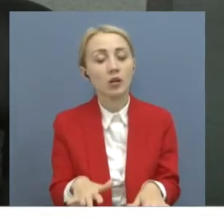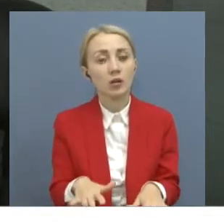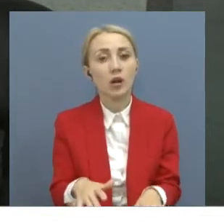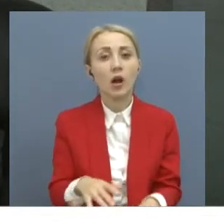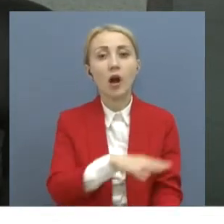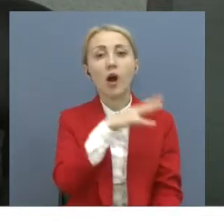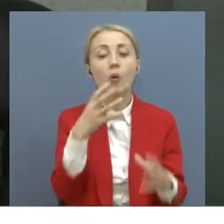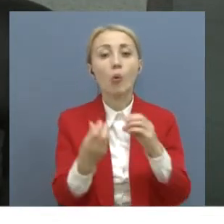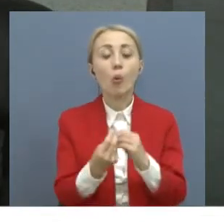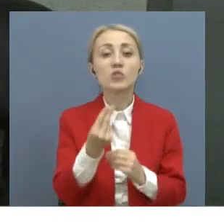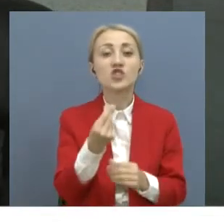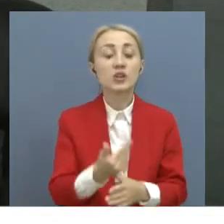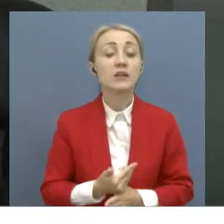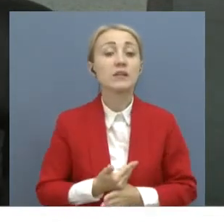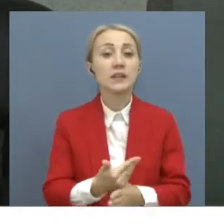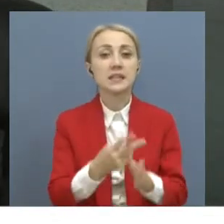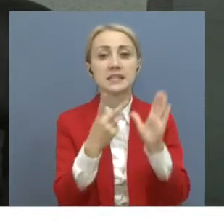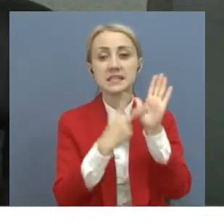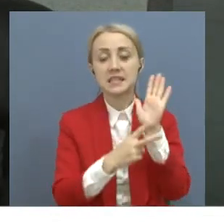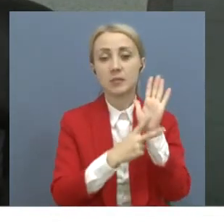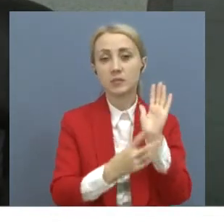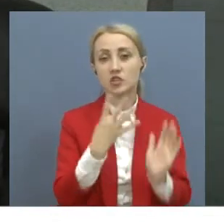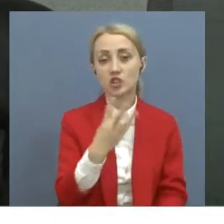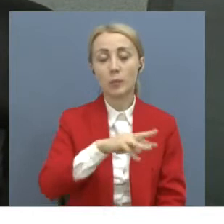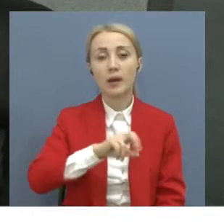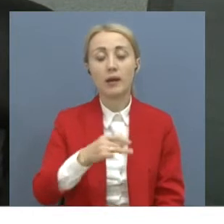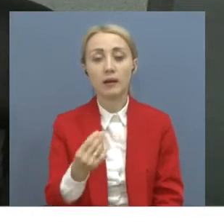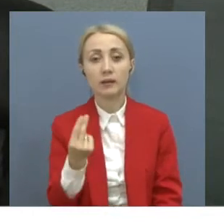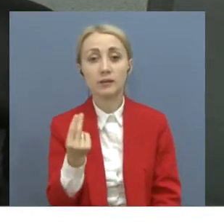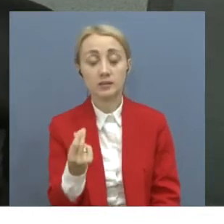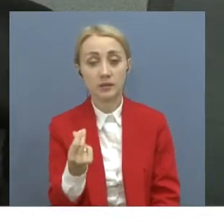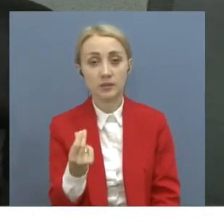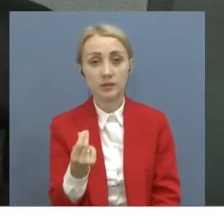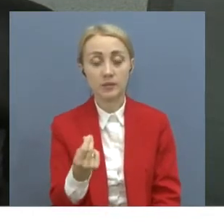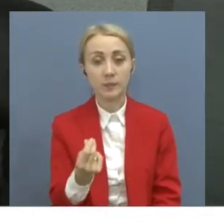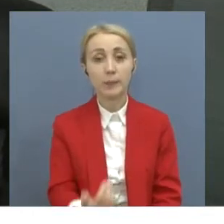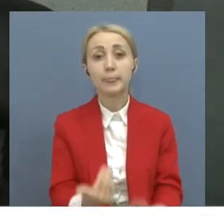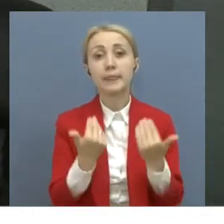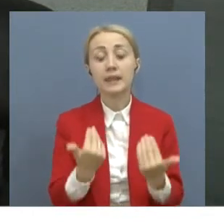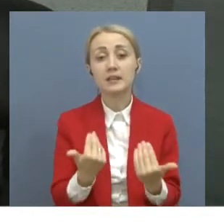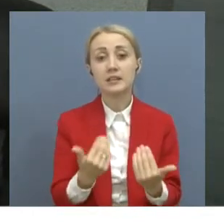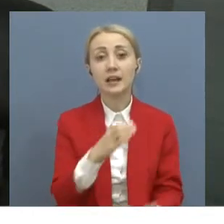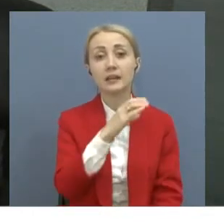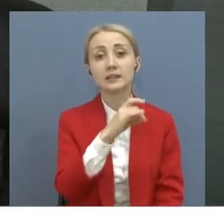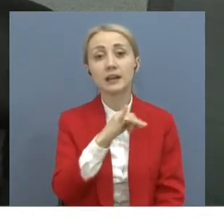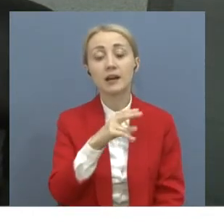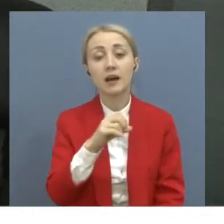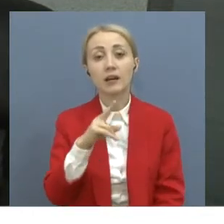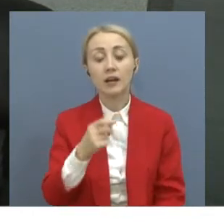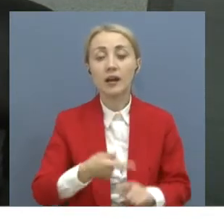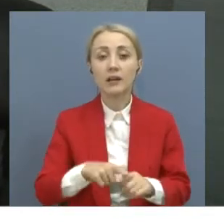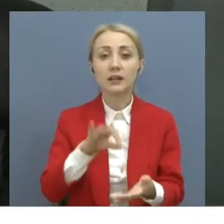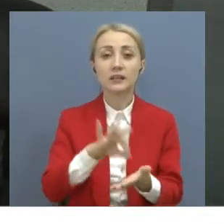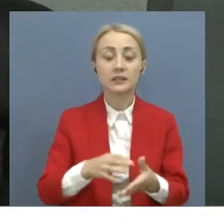шамамен 74 миллиард теңге болады деп шамалануда. Бүгінде Сарыарқа шағын ауданынан бұл мақсатқа жер телімі бөлінді. Сонымен